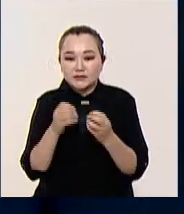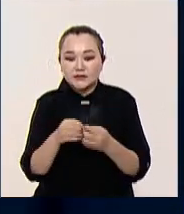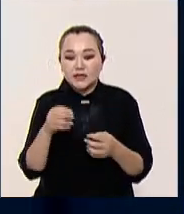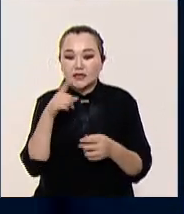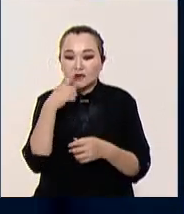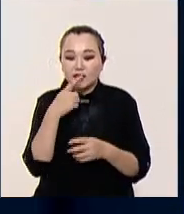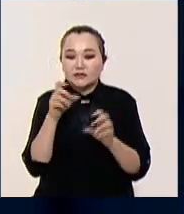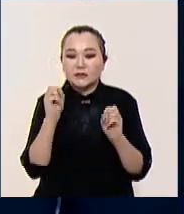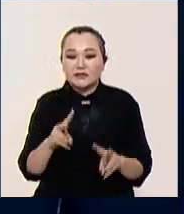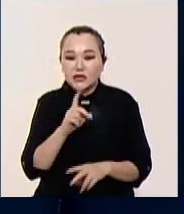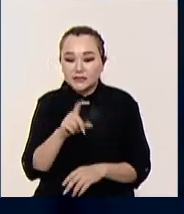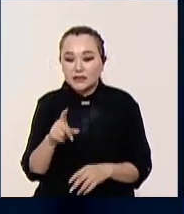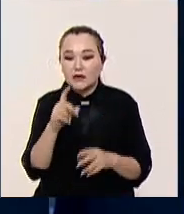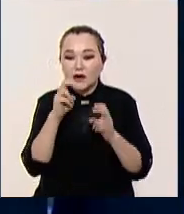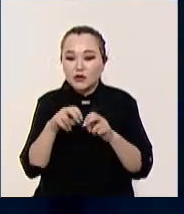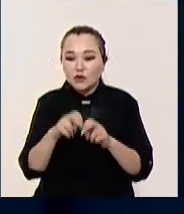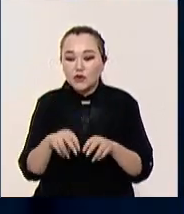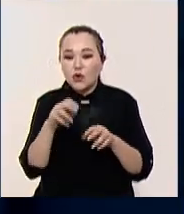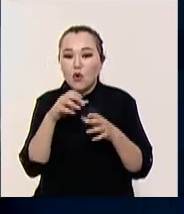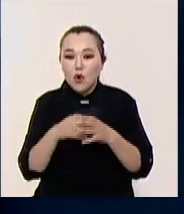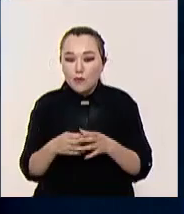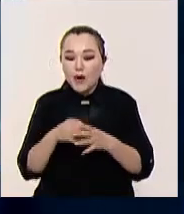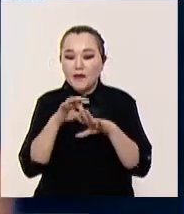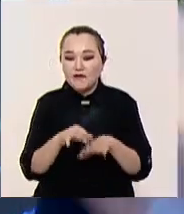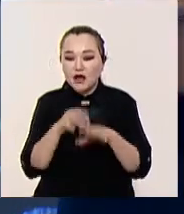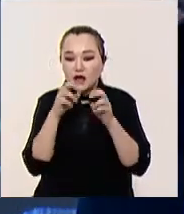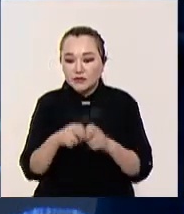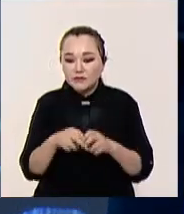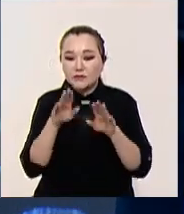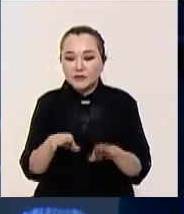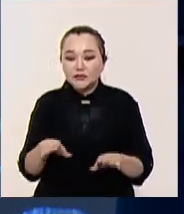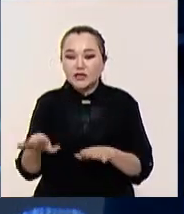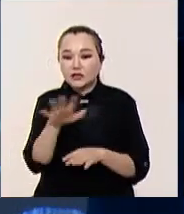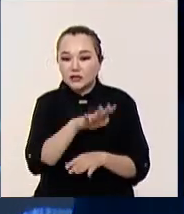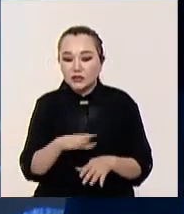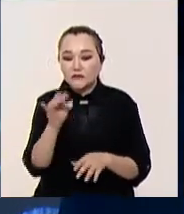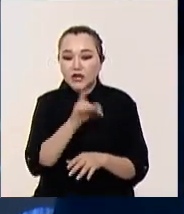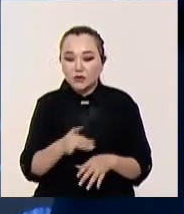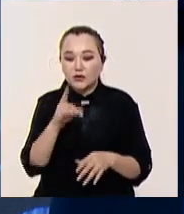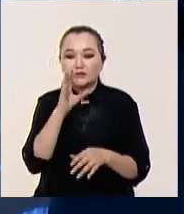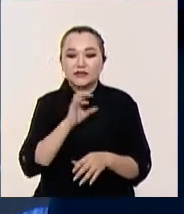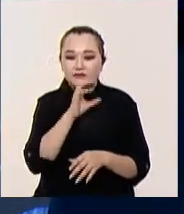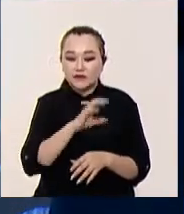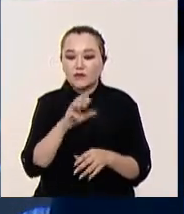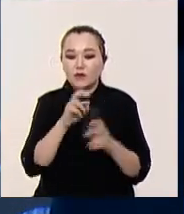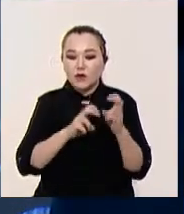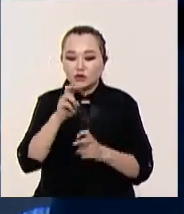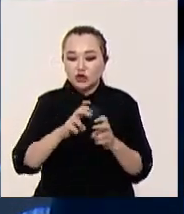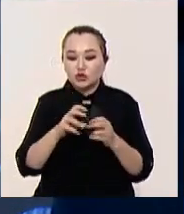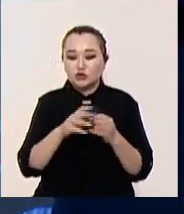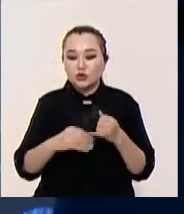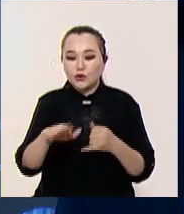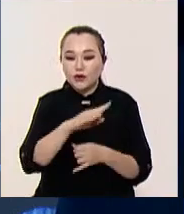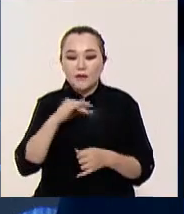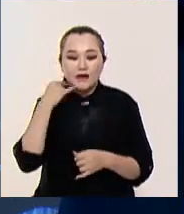говорят специалисты. Мониторинговая группа провела обследование прибрежной территории и в районе северной промышленной зоны